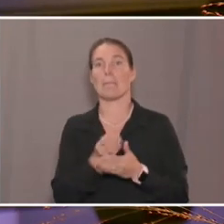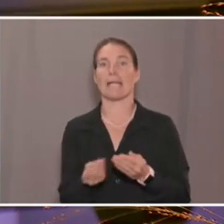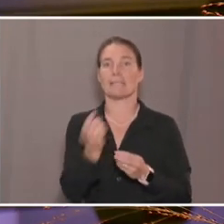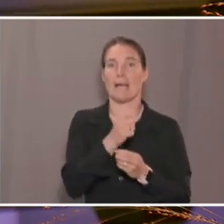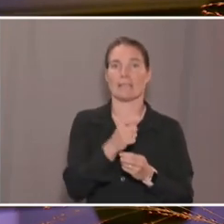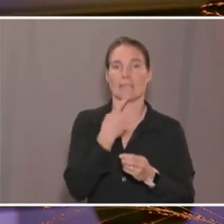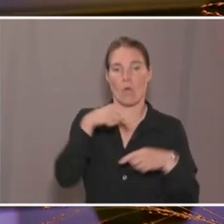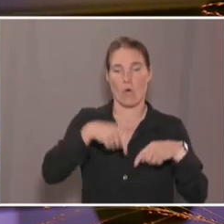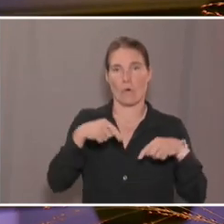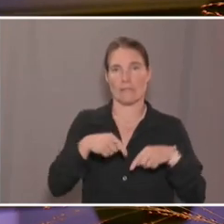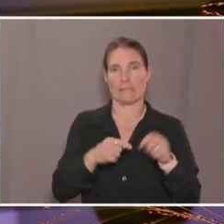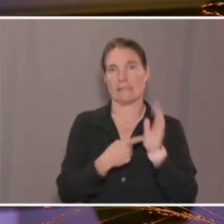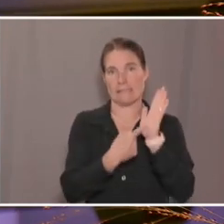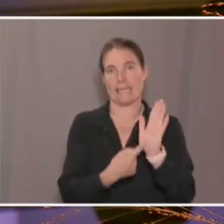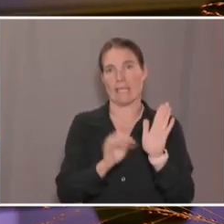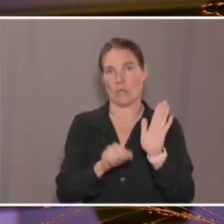können.